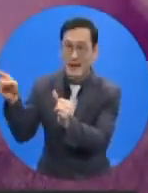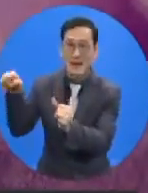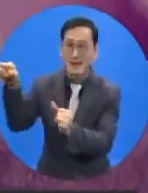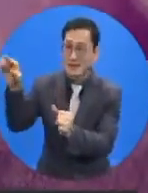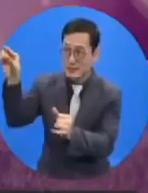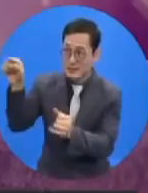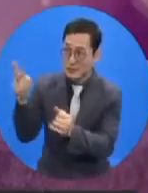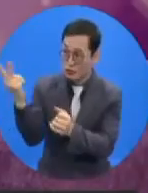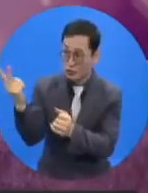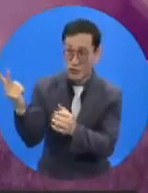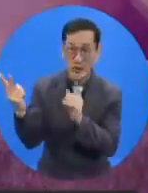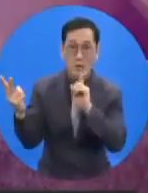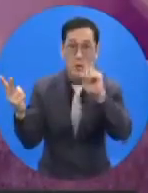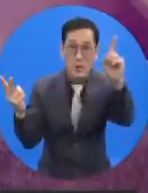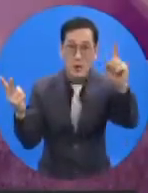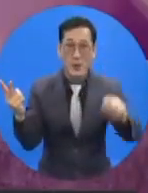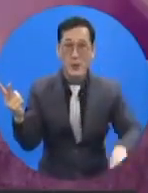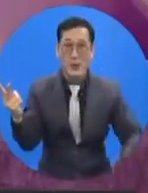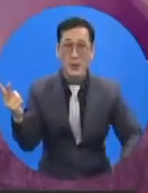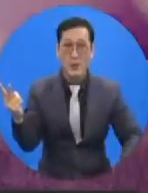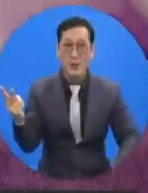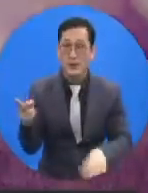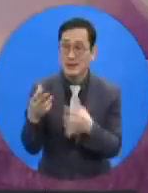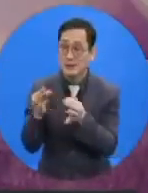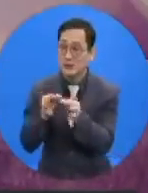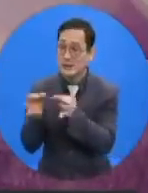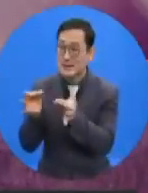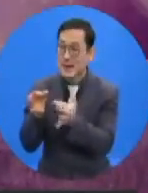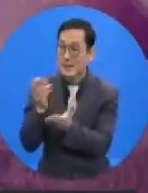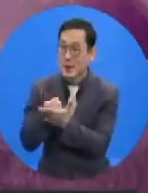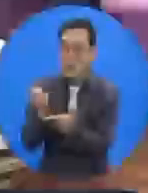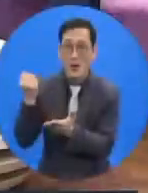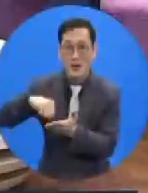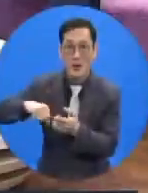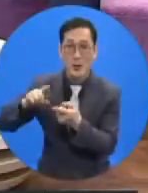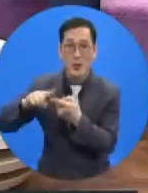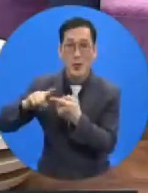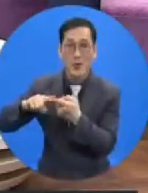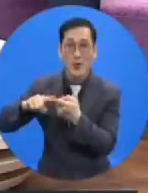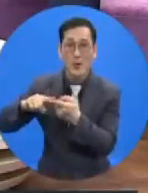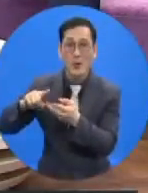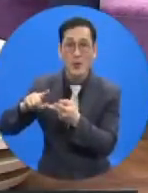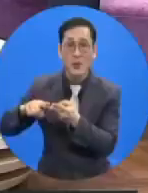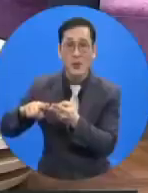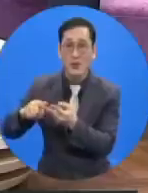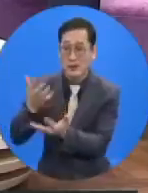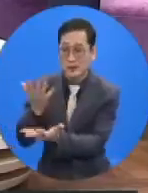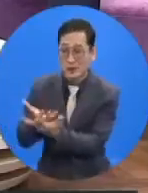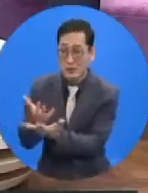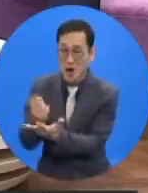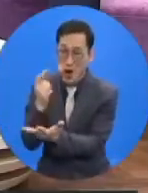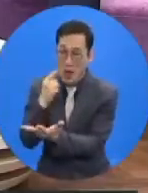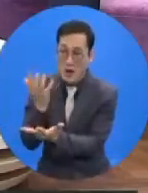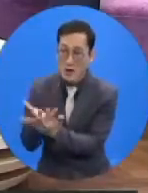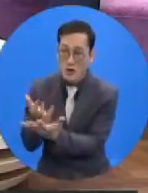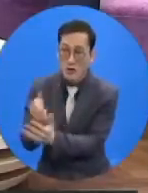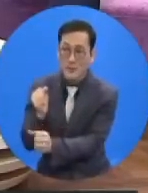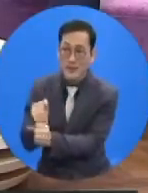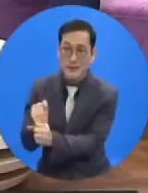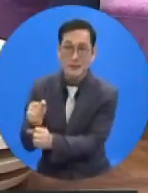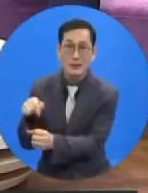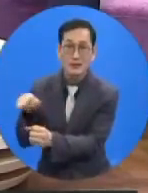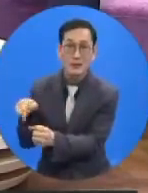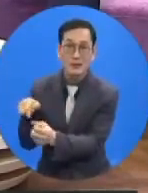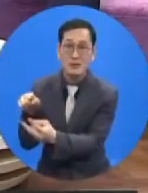네네. 금융시장법을 어겼고 사문서를 위조했다. 네네. 사실 정경심 씨가 받는 혐의 아닙니까?